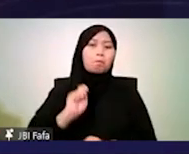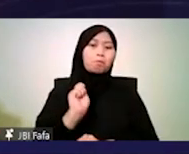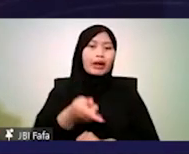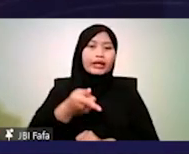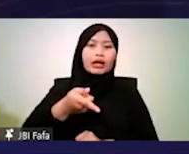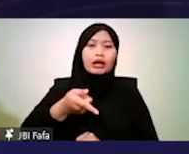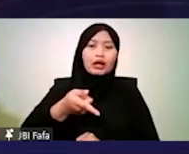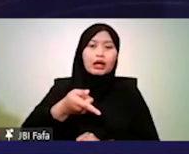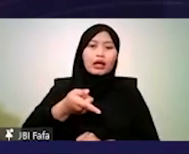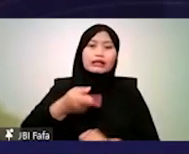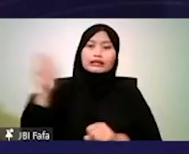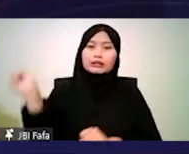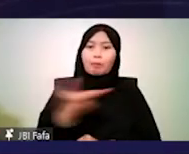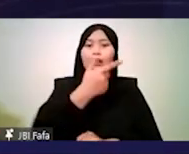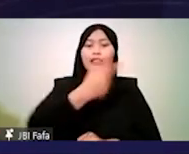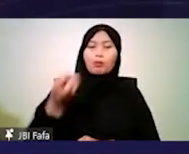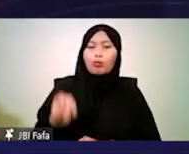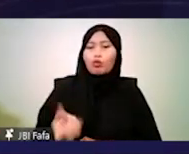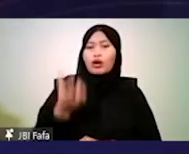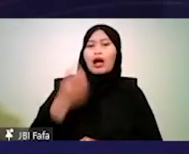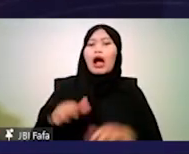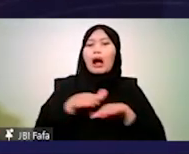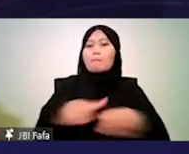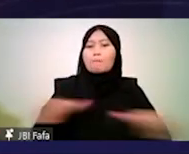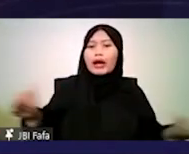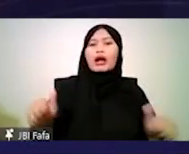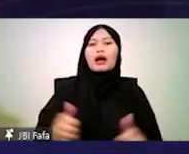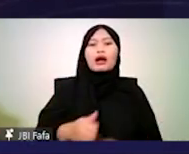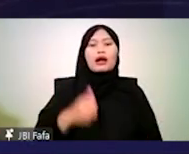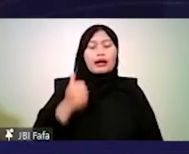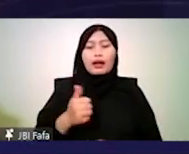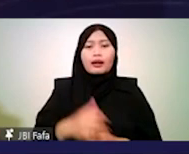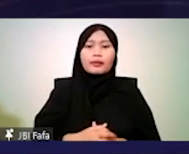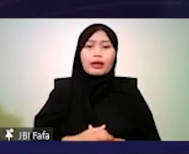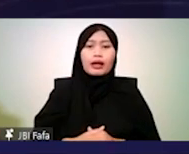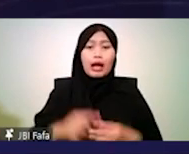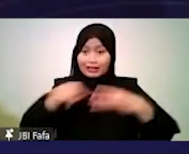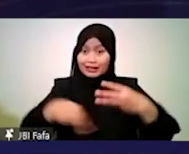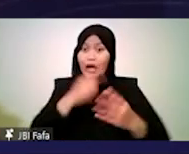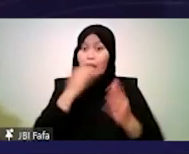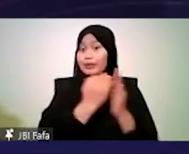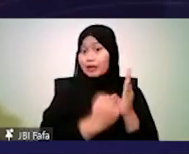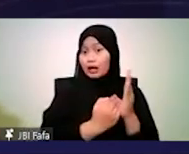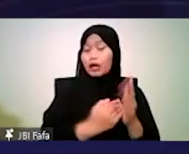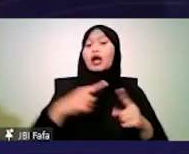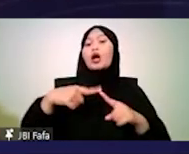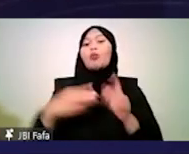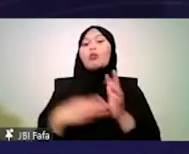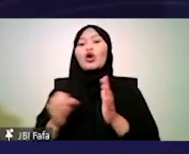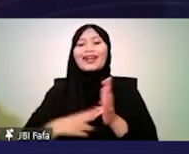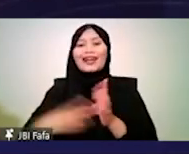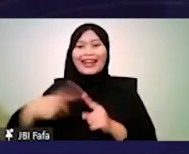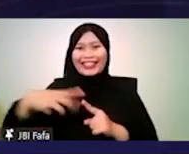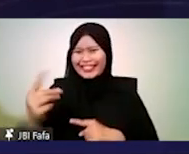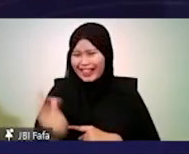yang cepat mudah aman dan padat kebijakannya ada tiga kebijakan moneter Bagaimana